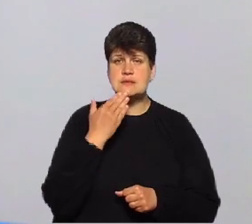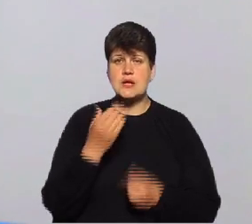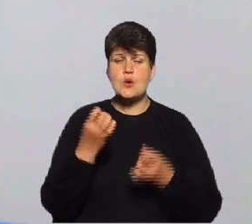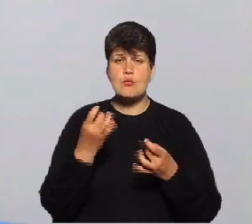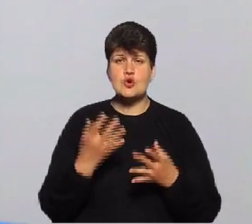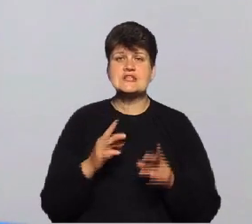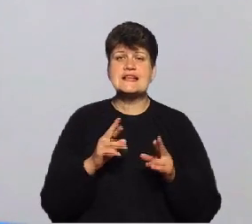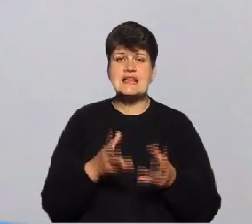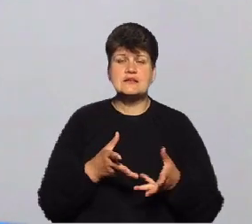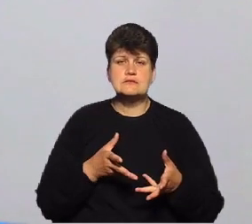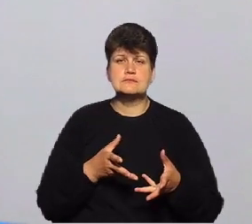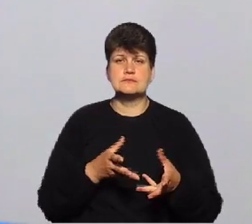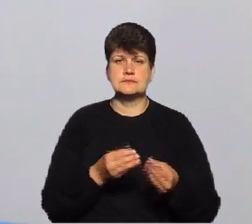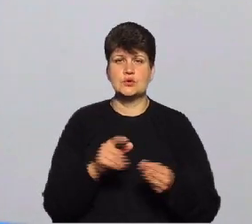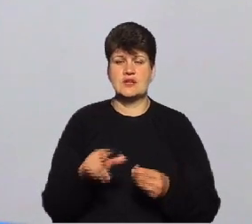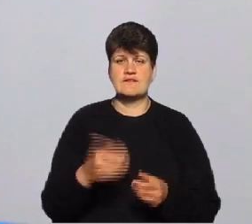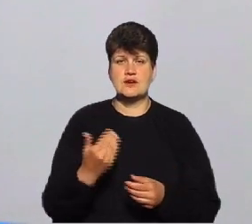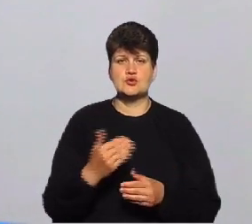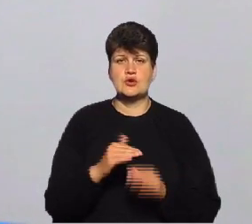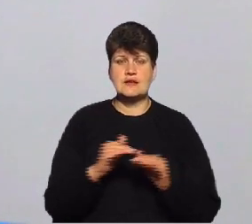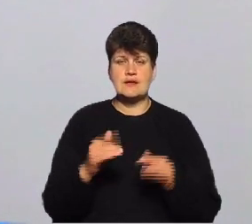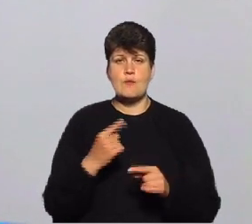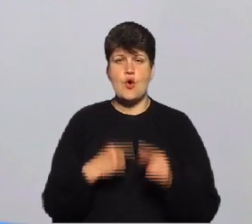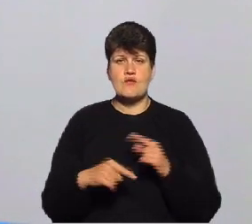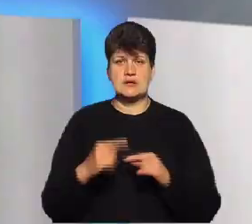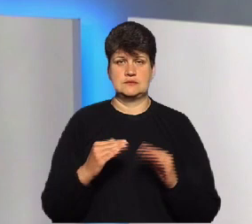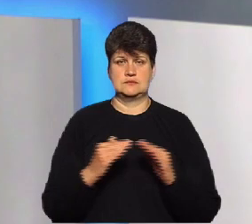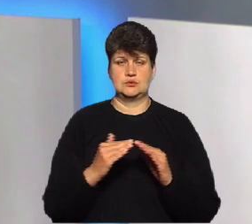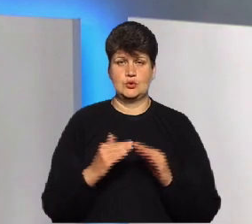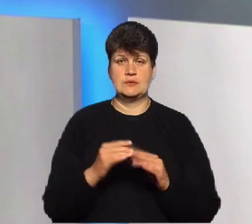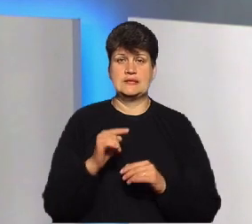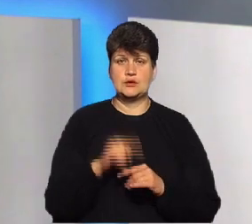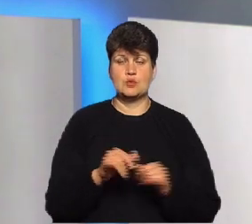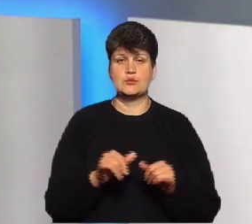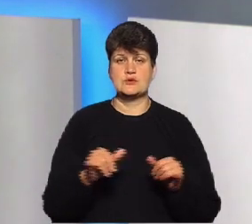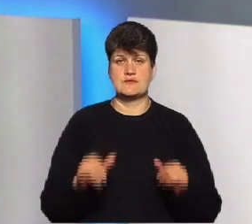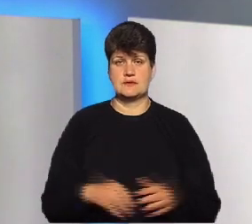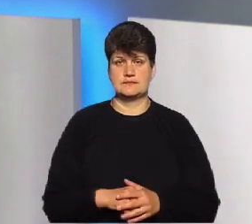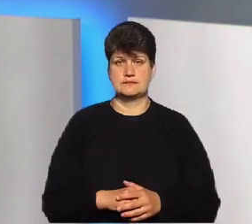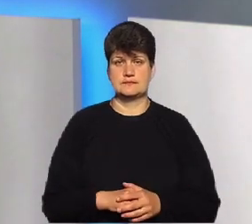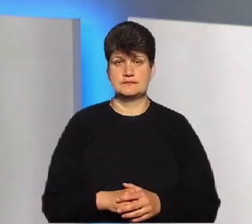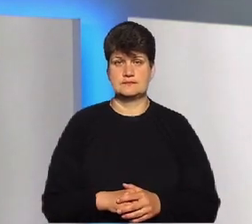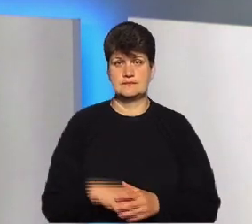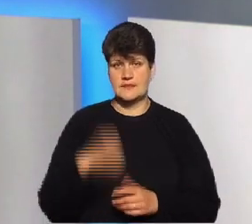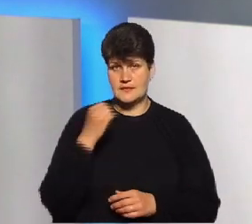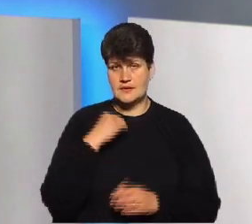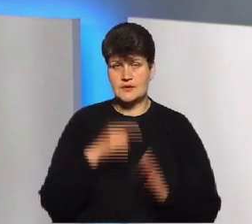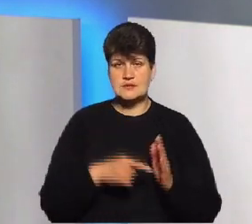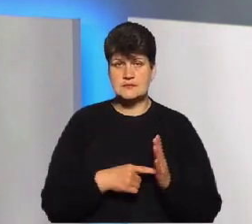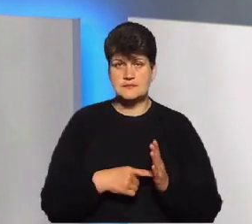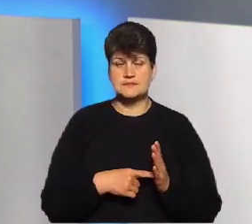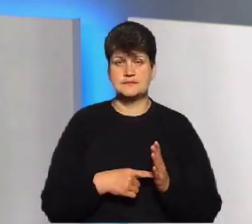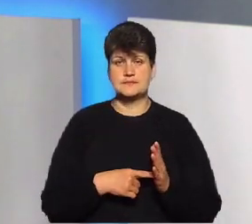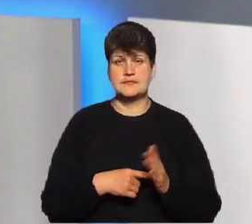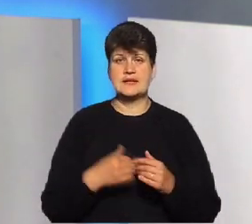фахівців вашого рівня повертатися на батьківщину заради того, аби її розвивати? Дякую за запитання. Я це більше сприймаю